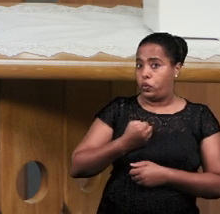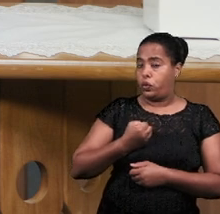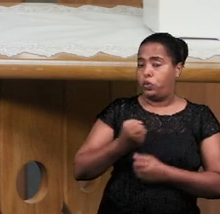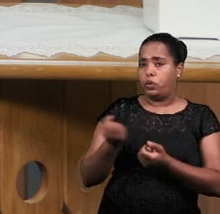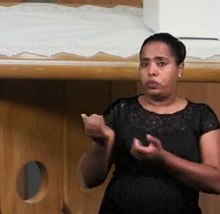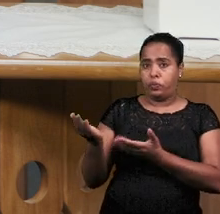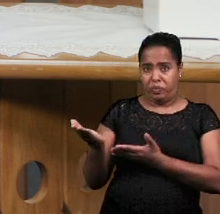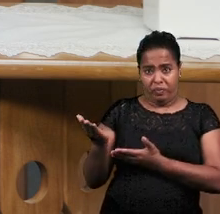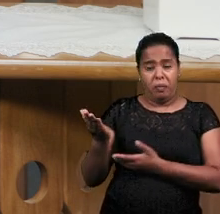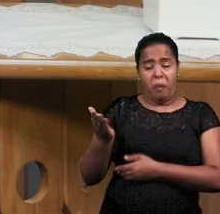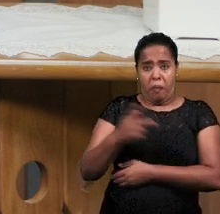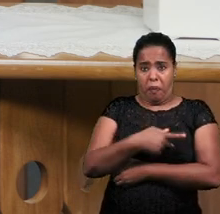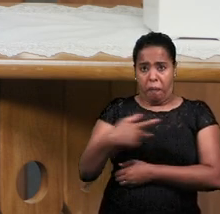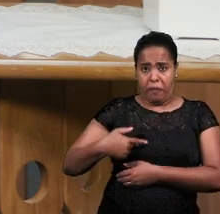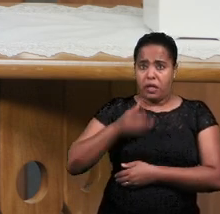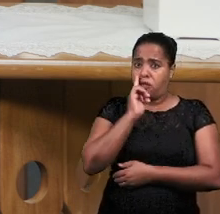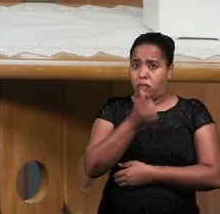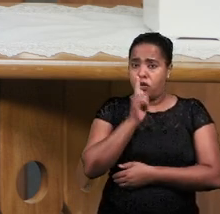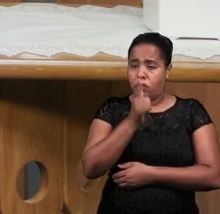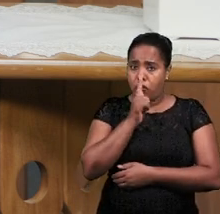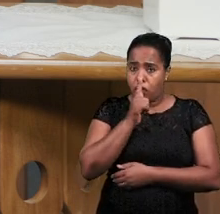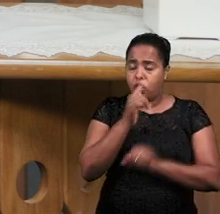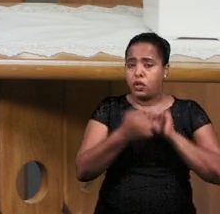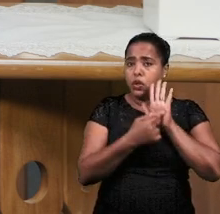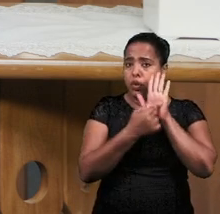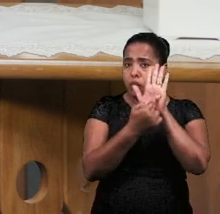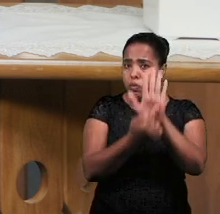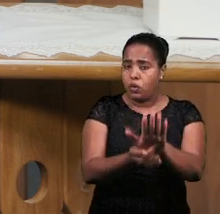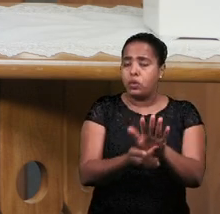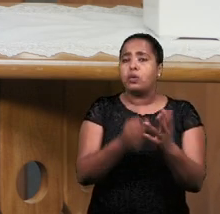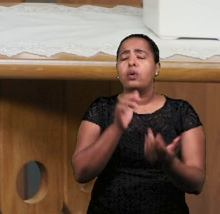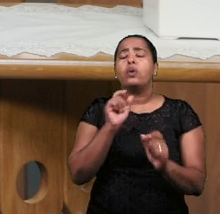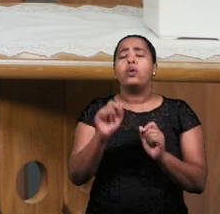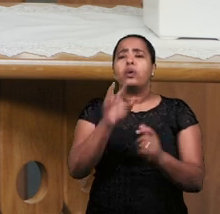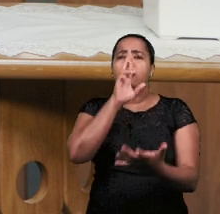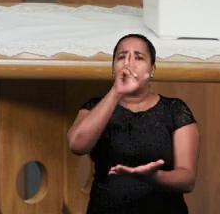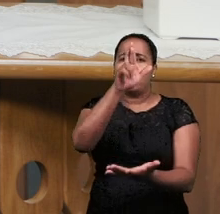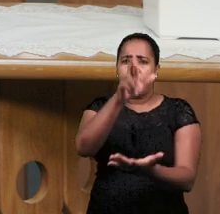parlé dans la première partie de cette école biblique dominicale sur les résultats